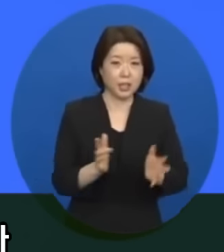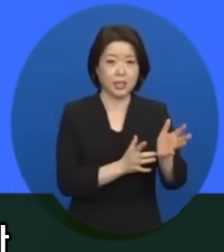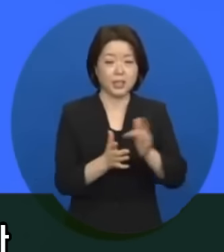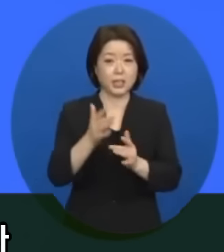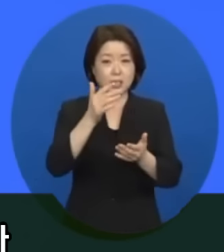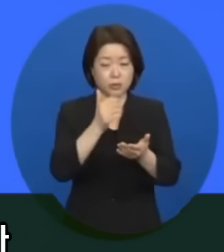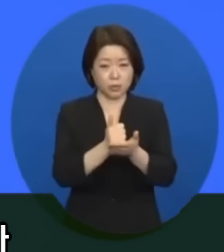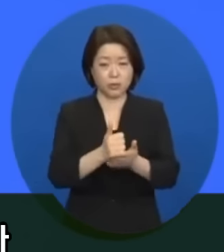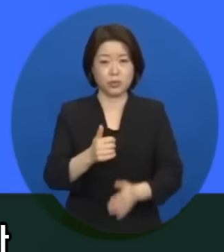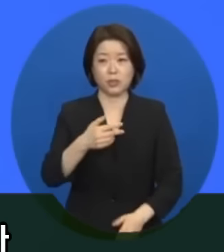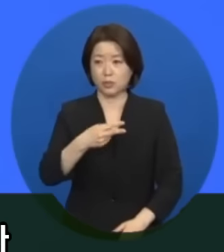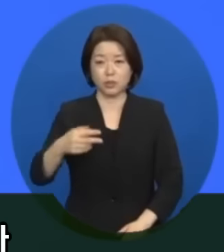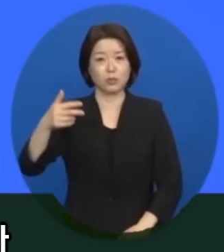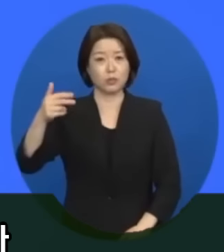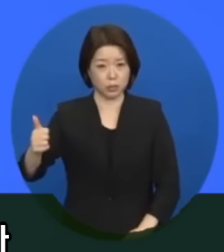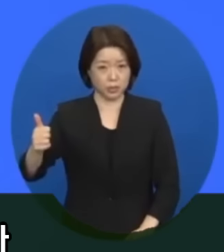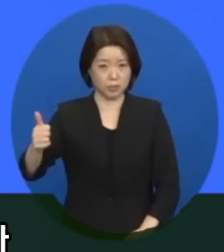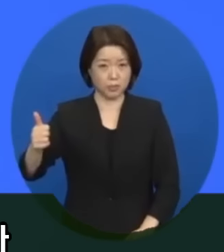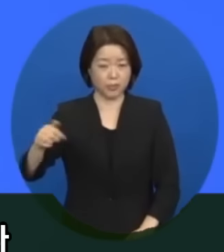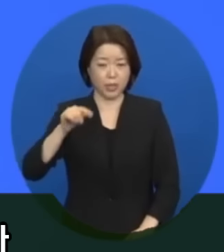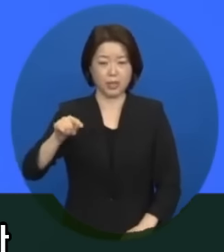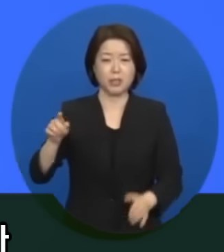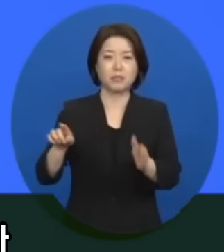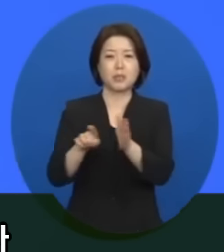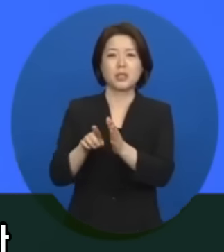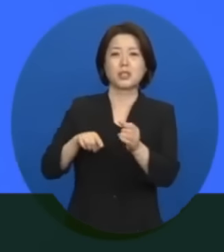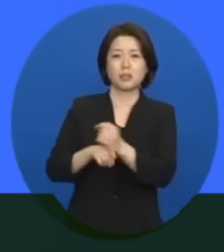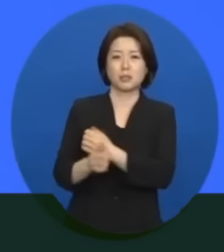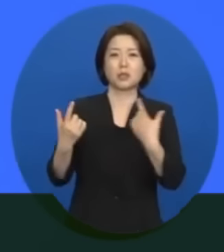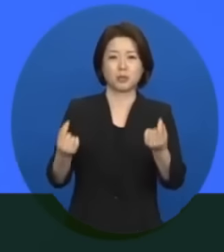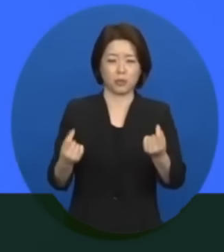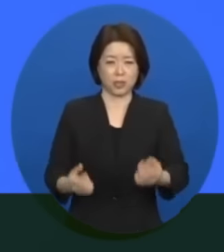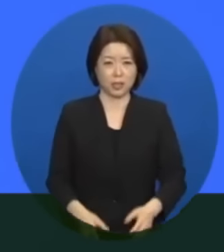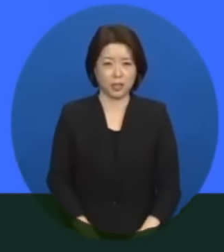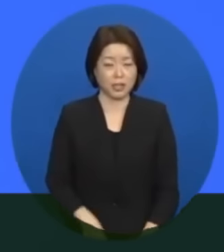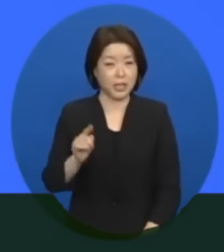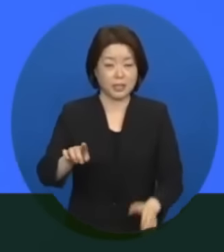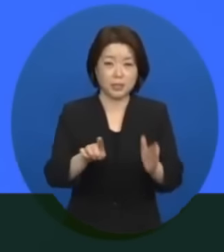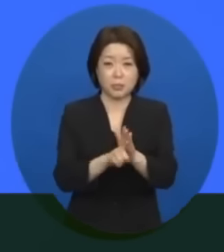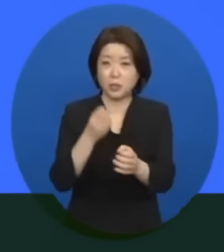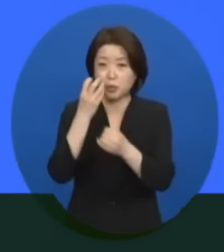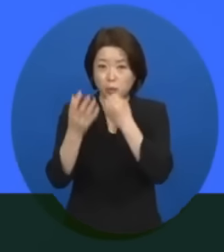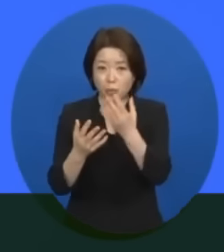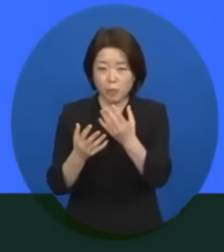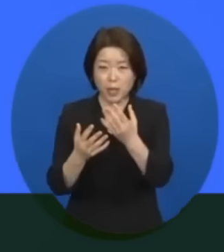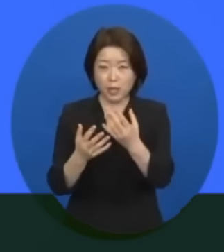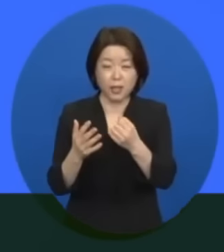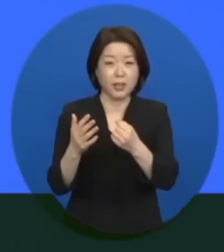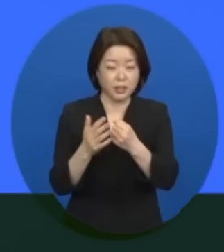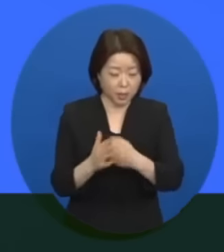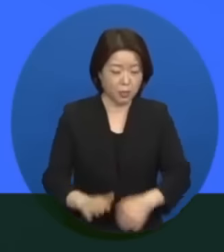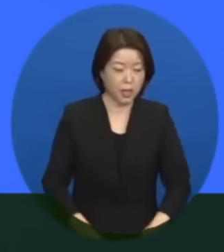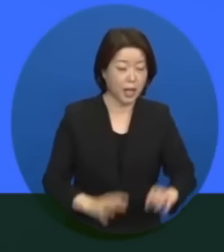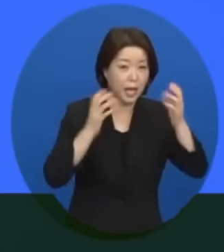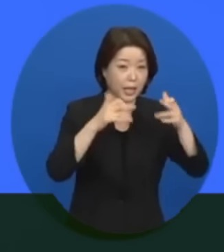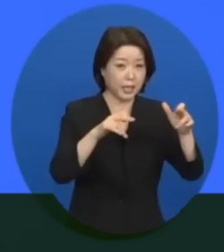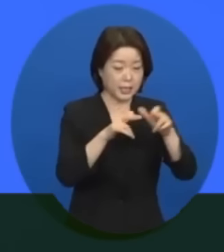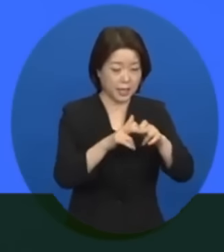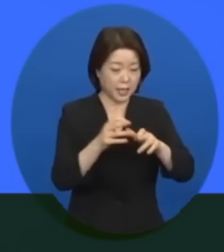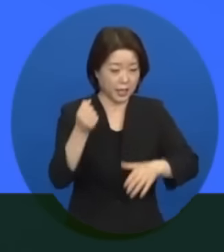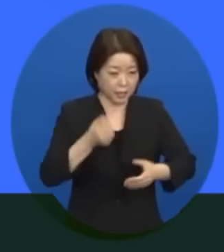주님이시다 하는 것을 믿는 의미입니다 여러분 만약 그 믿음과 고백 때문에 아이가 장애를 갖고